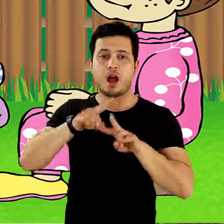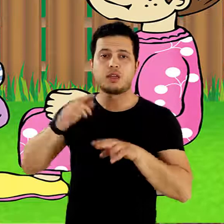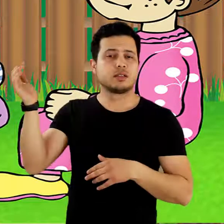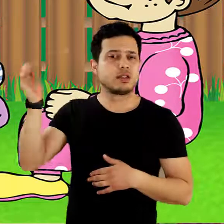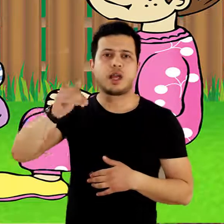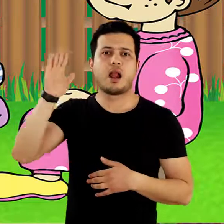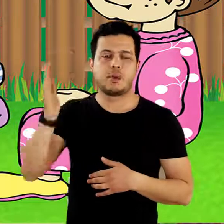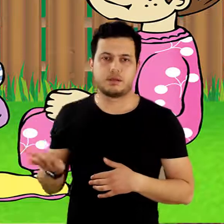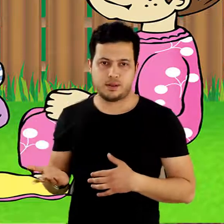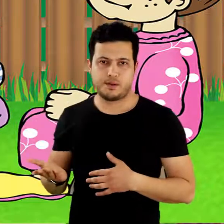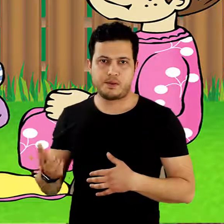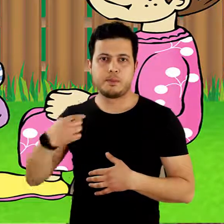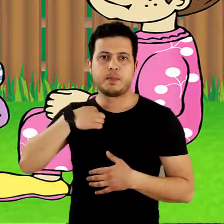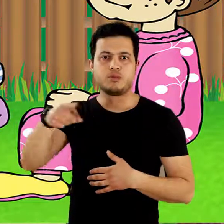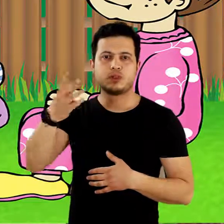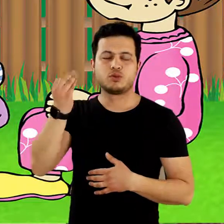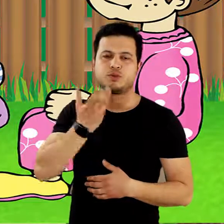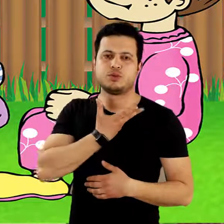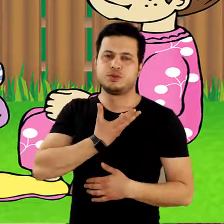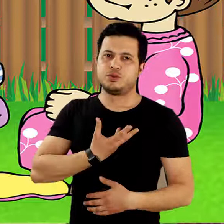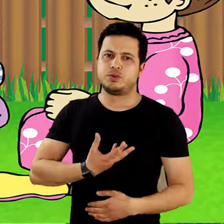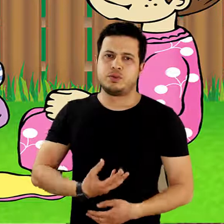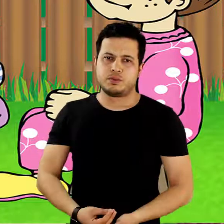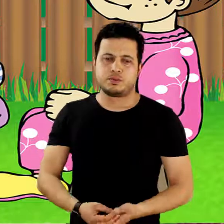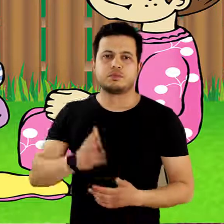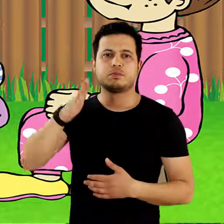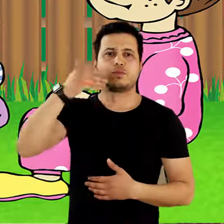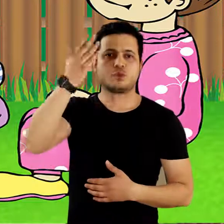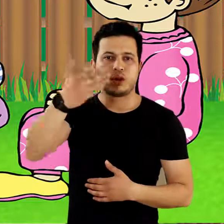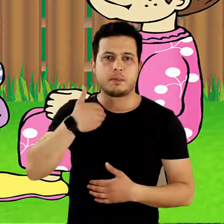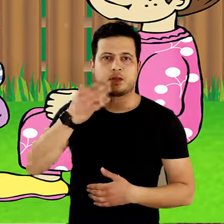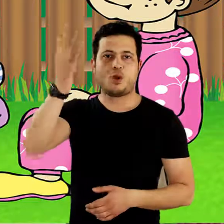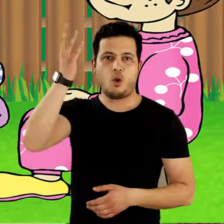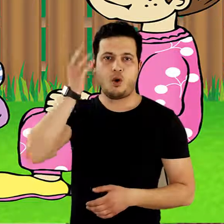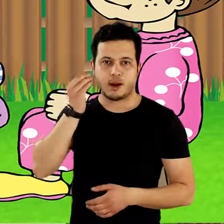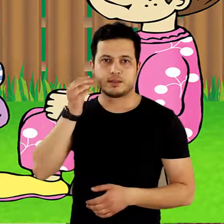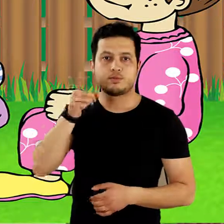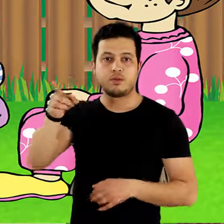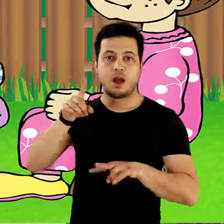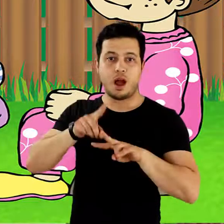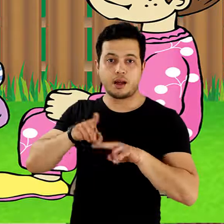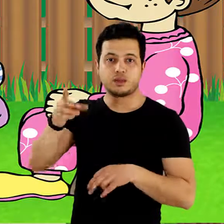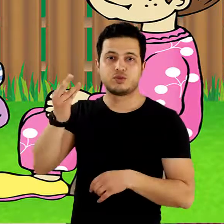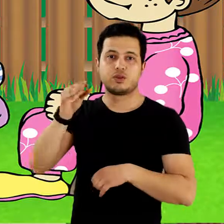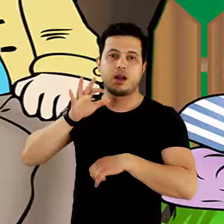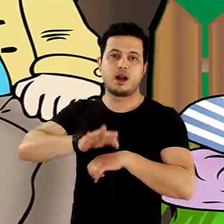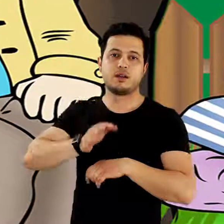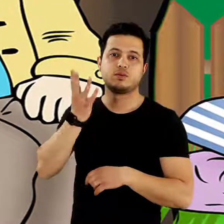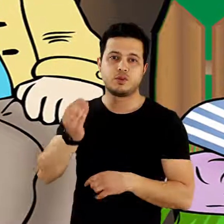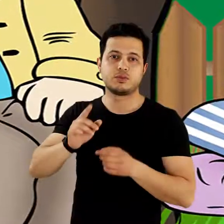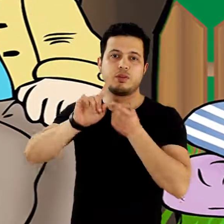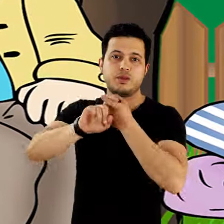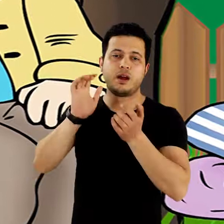gelmez oldu. Ben buna çok üzüldüm. Sonradan öğrendim ki Akis çok hasta olmuş